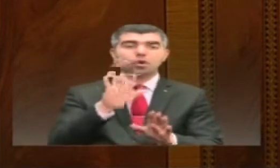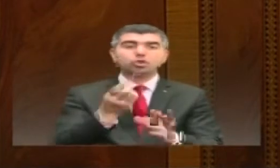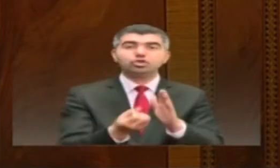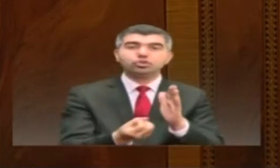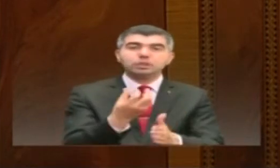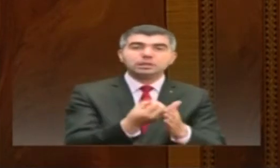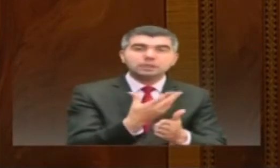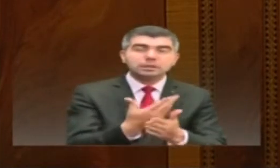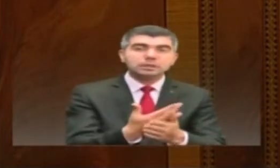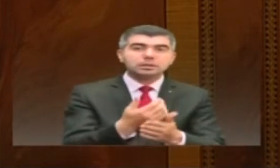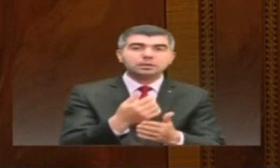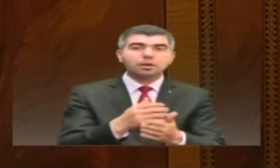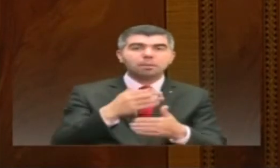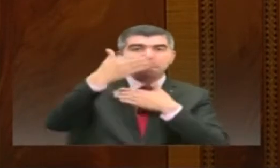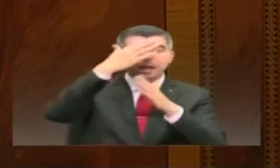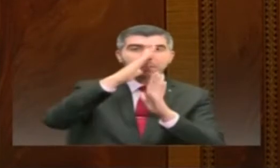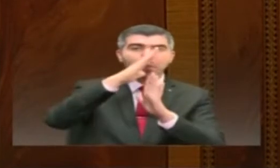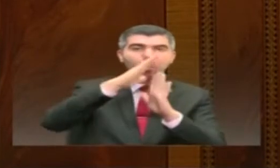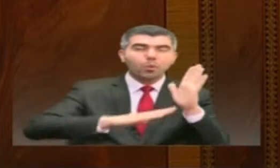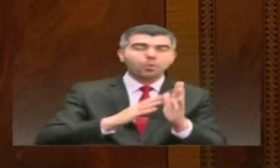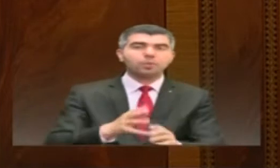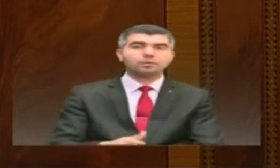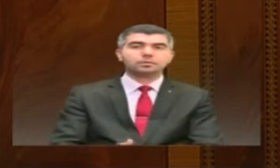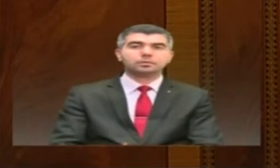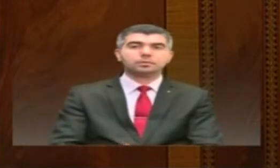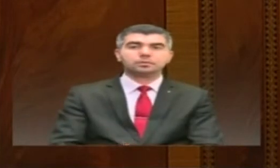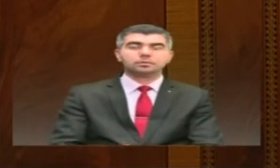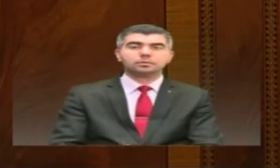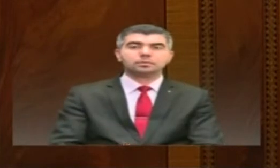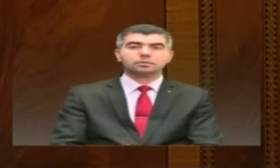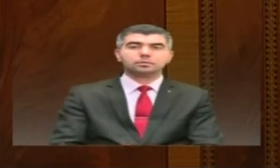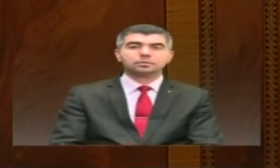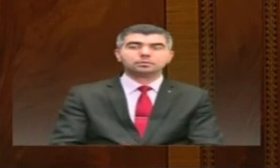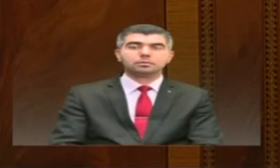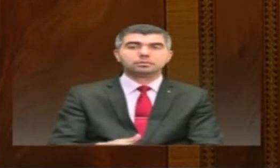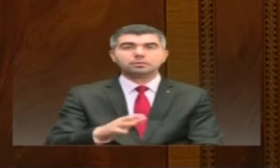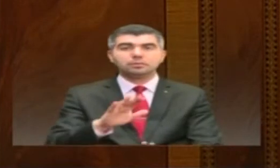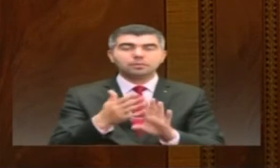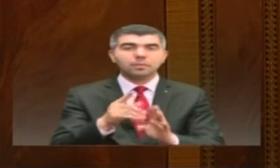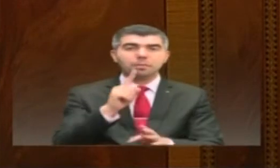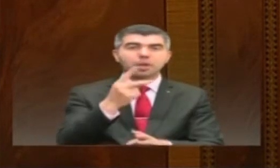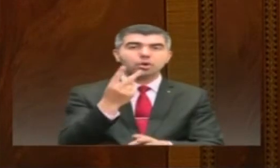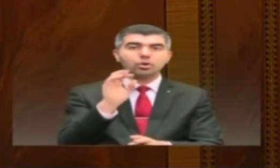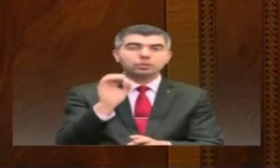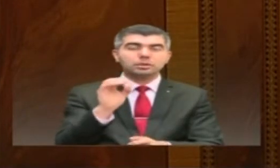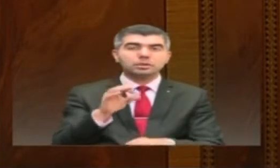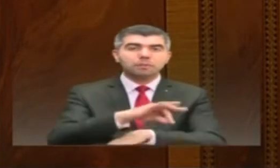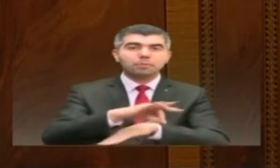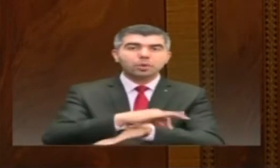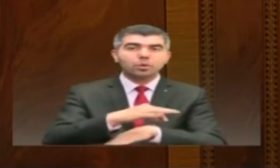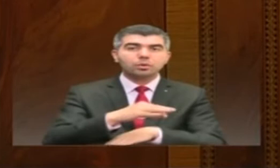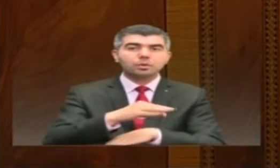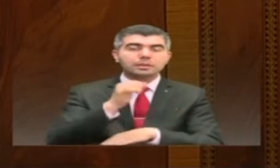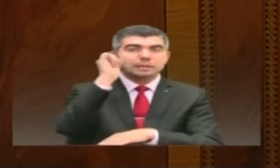تخصصات جديدة كتنسجم مع القطاعات الجديدة الواعدة، وهذا الشيء فيه ديناميكية، بمعنى